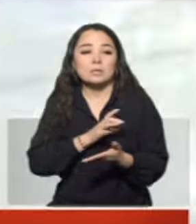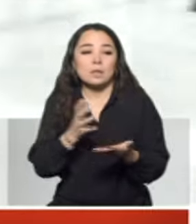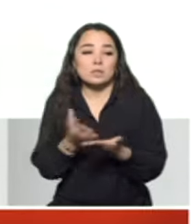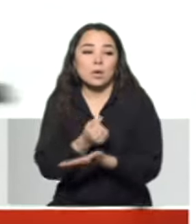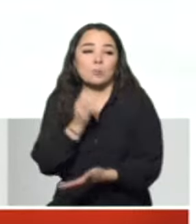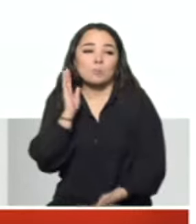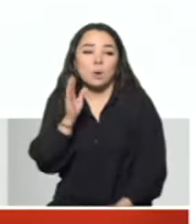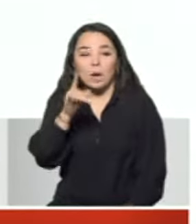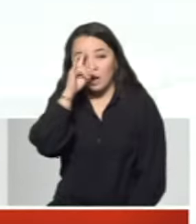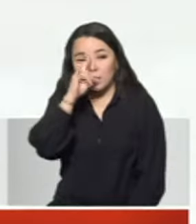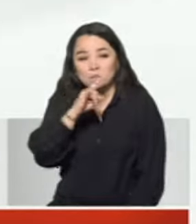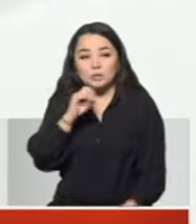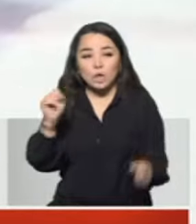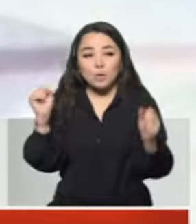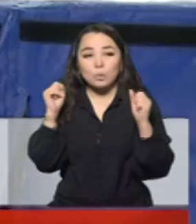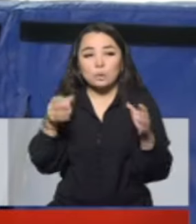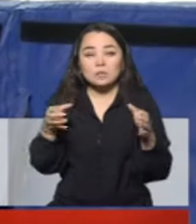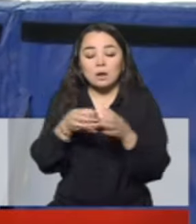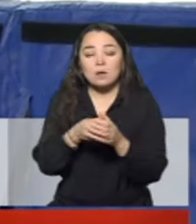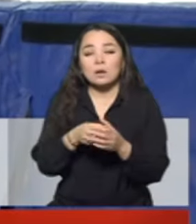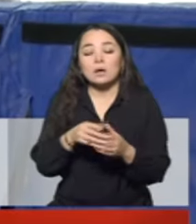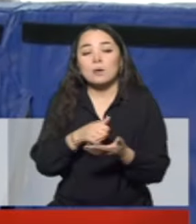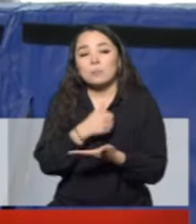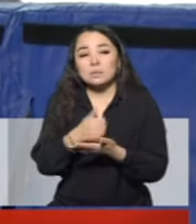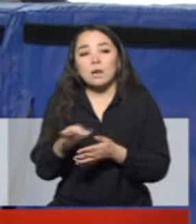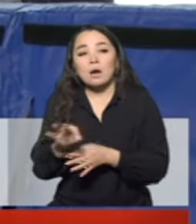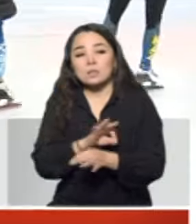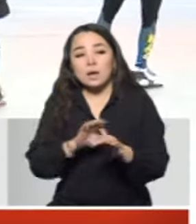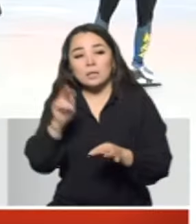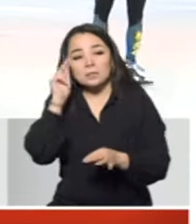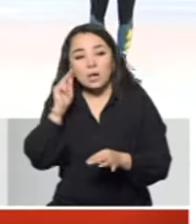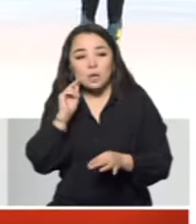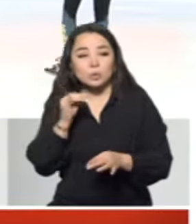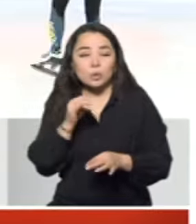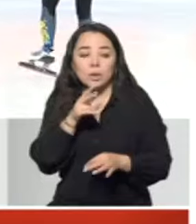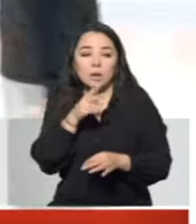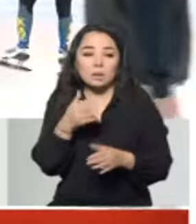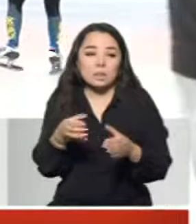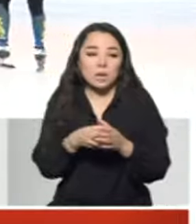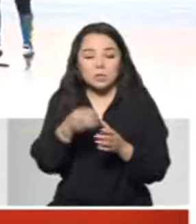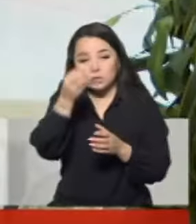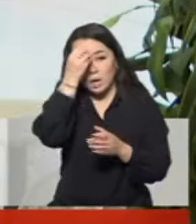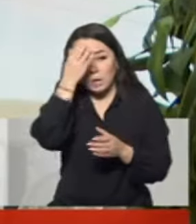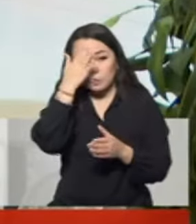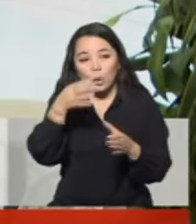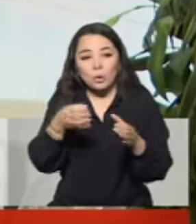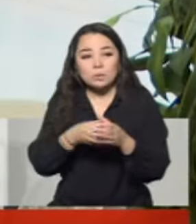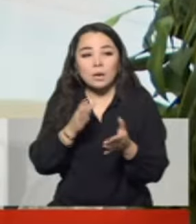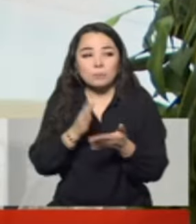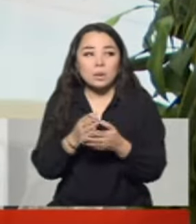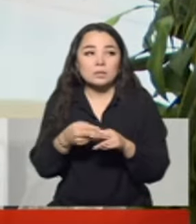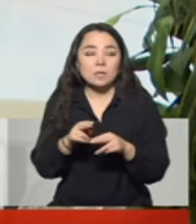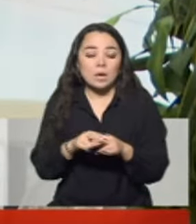болады. Қазақстандық спортшылардың басты қарсасы Қытай, Оңтүстік Корея мен Жапония құрамасы.